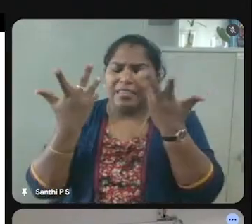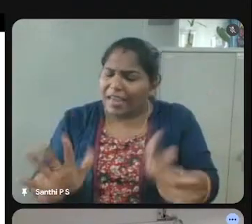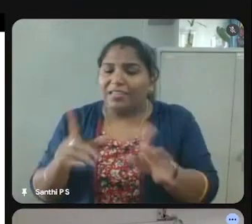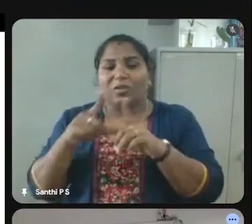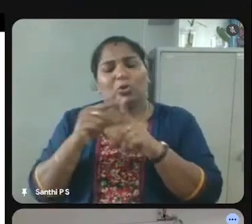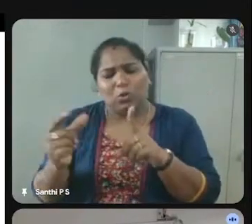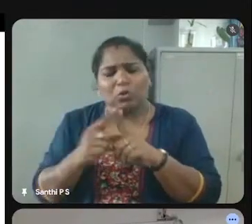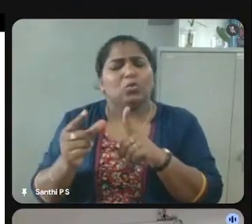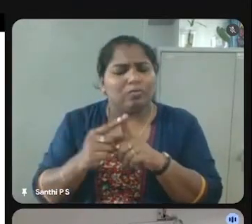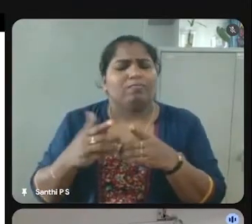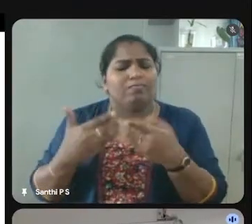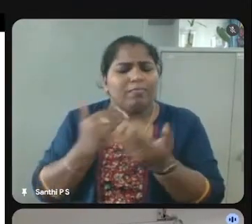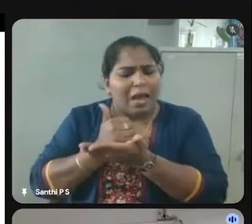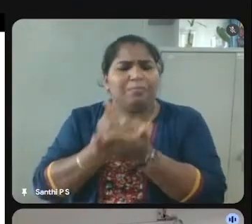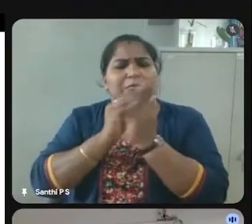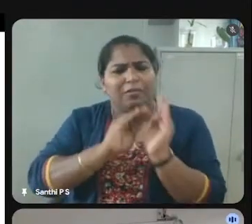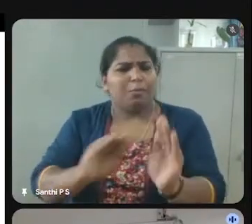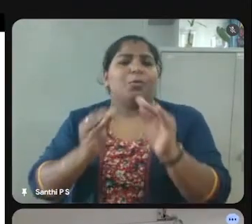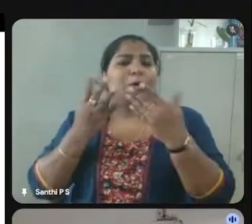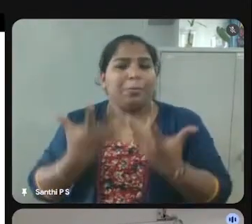പറയുന്നതും അവർക്ക് ഒരു